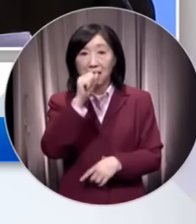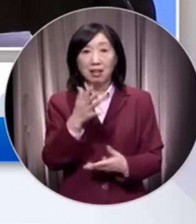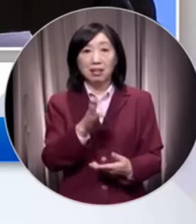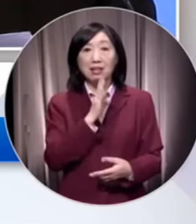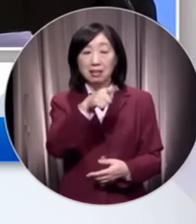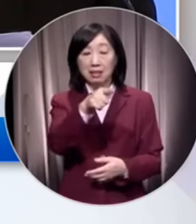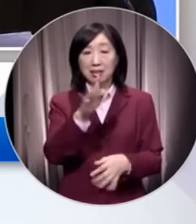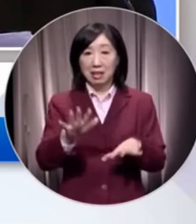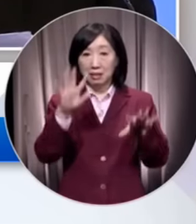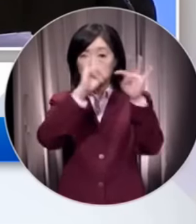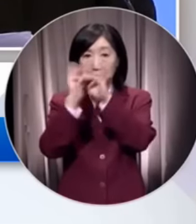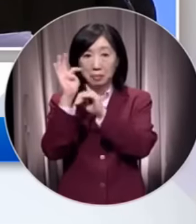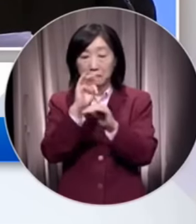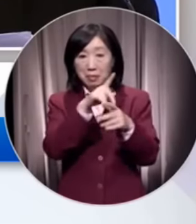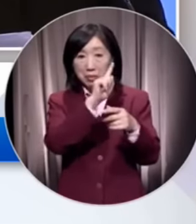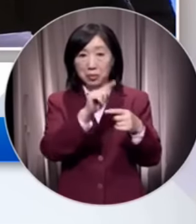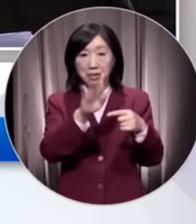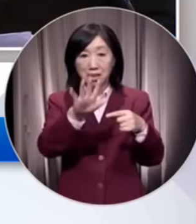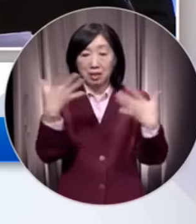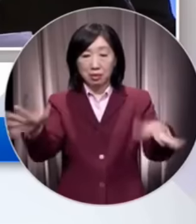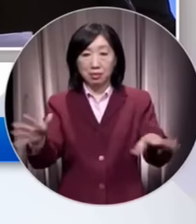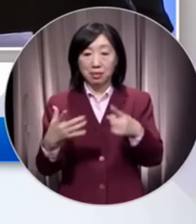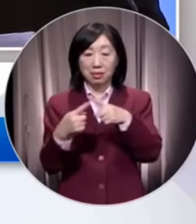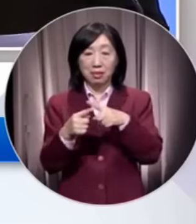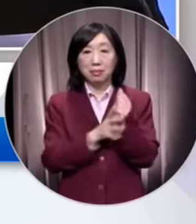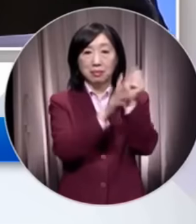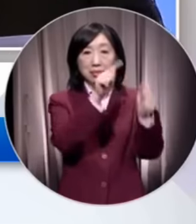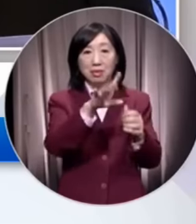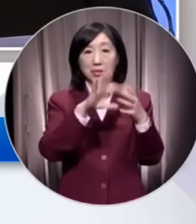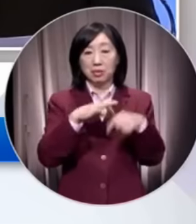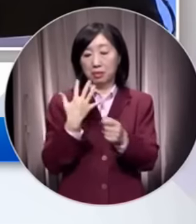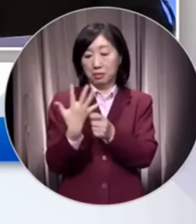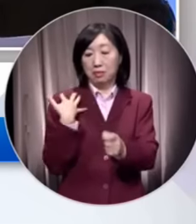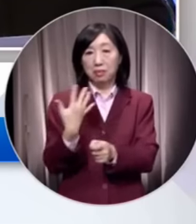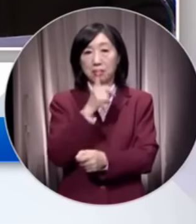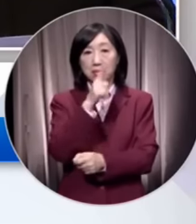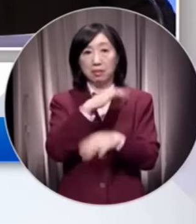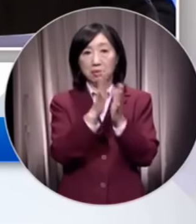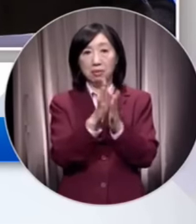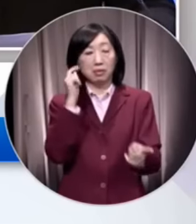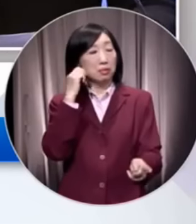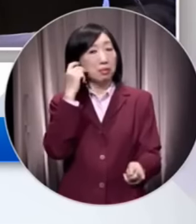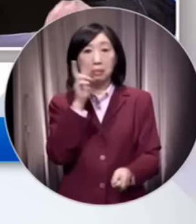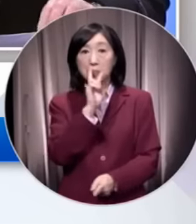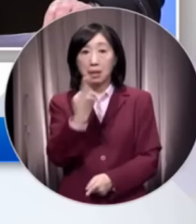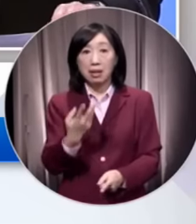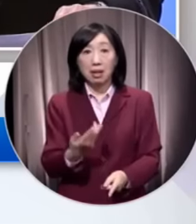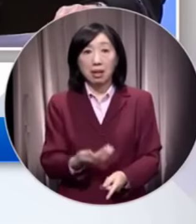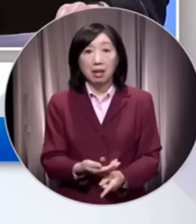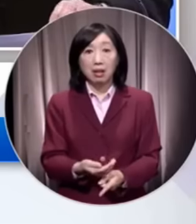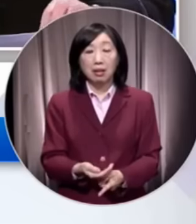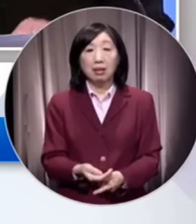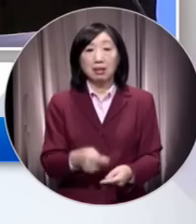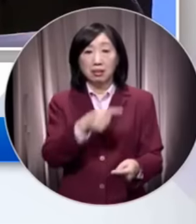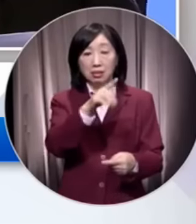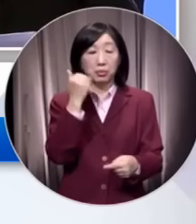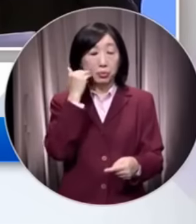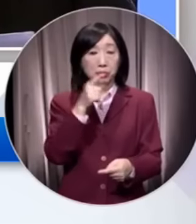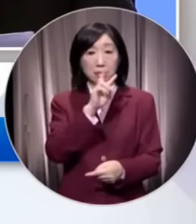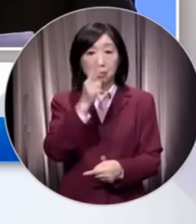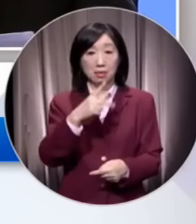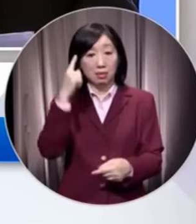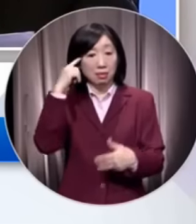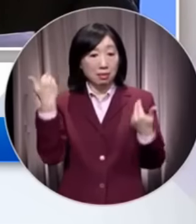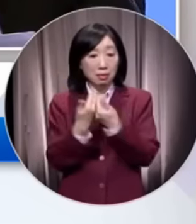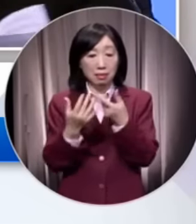调高了，你反悔5年前的话不认账了？你现在反对调高， 就是背叛劳工吧。我